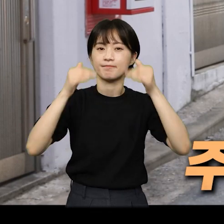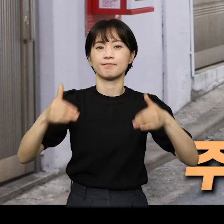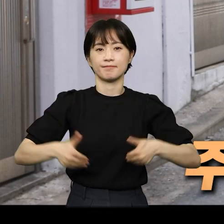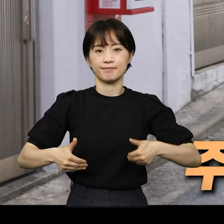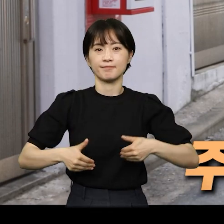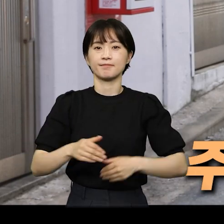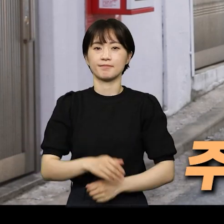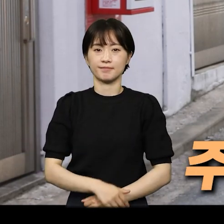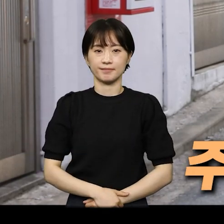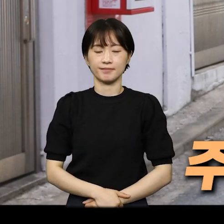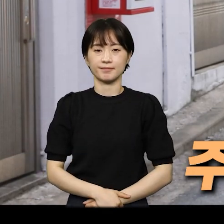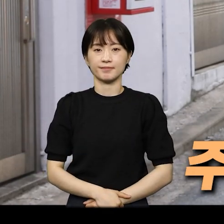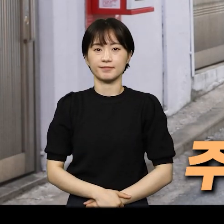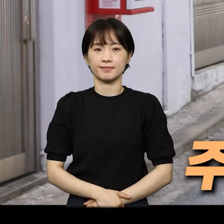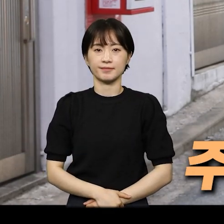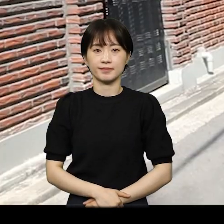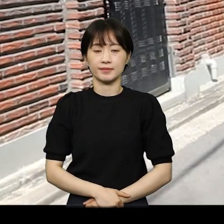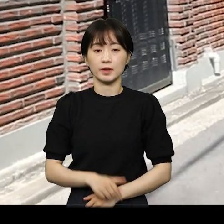피해를 막을 수 있습니다.